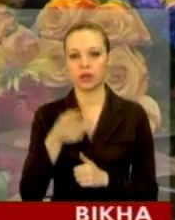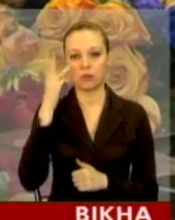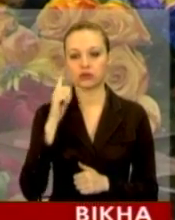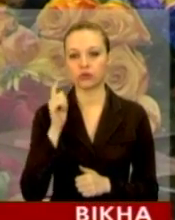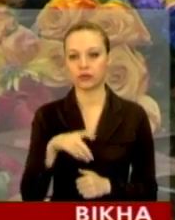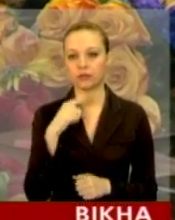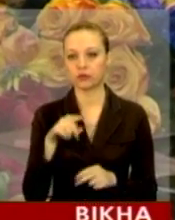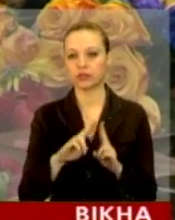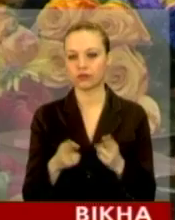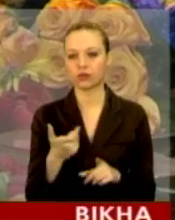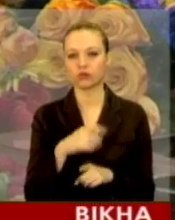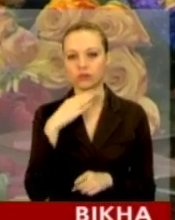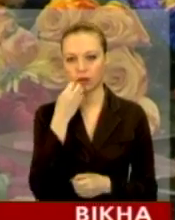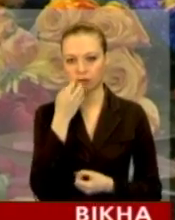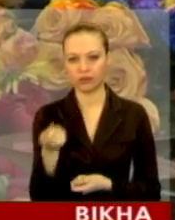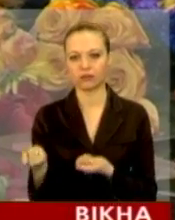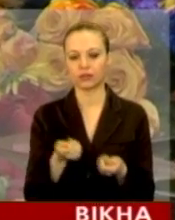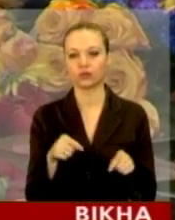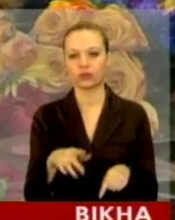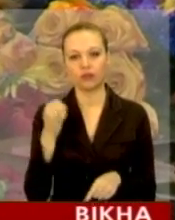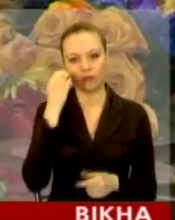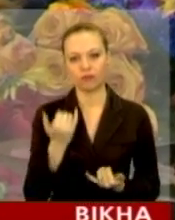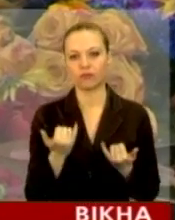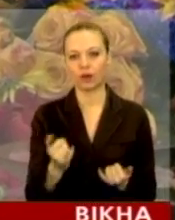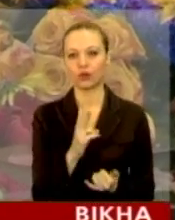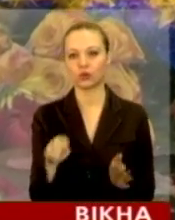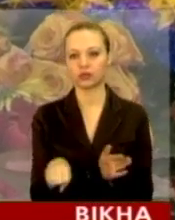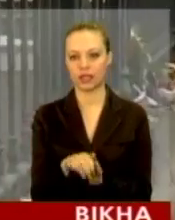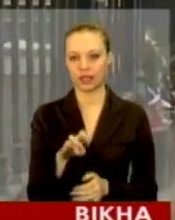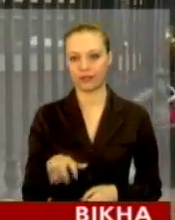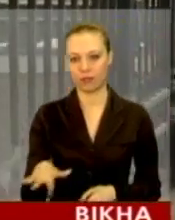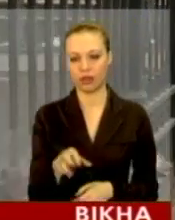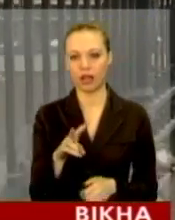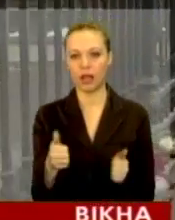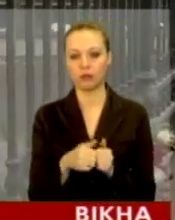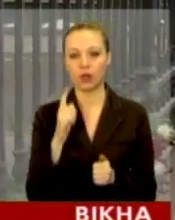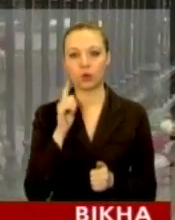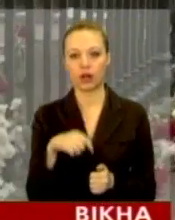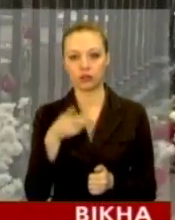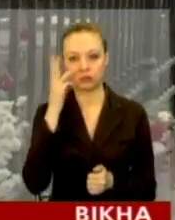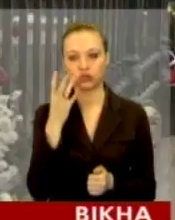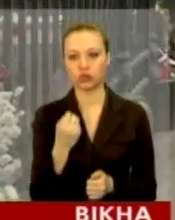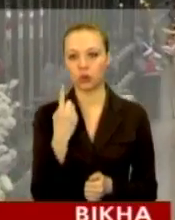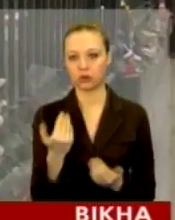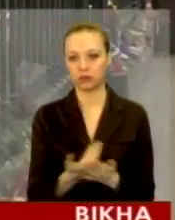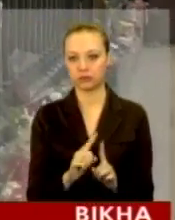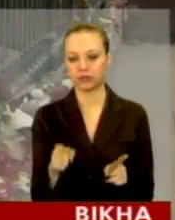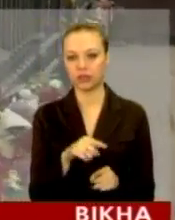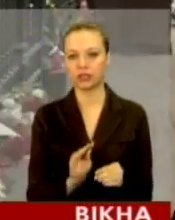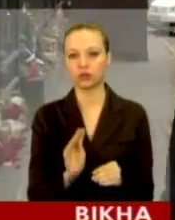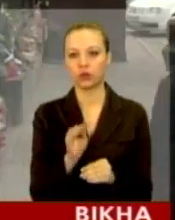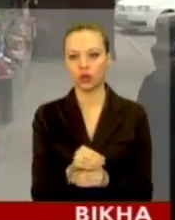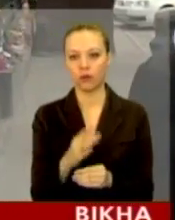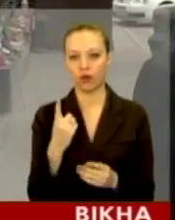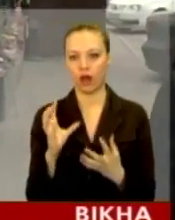України в Російській Федерації дуже багато квітів. Їх принесли сюди в пам'ять про тих, хто загинув на Майдані. Але біля українського представництва ще одна новація. Тут з'явився